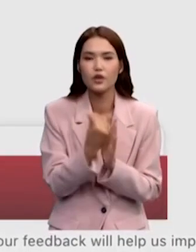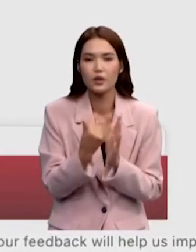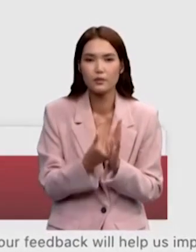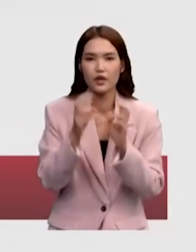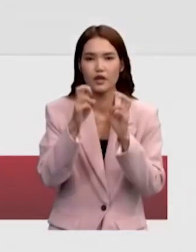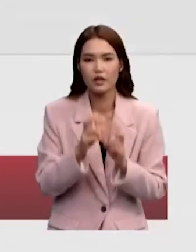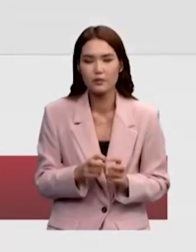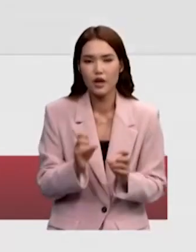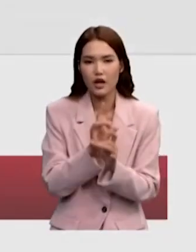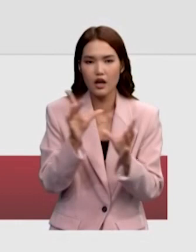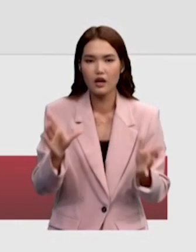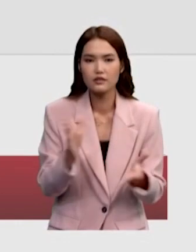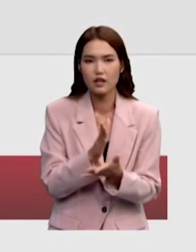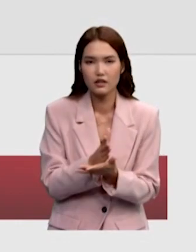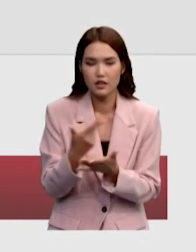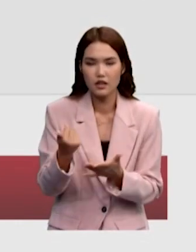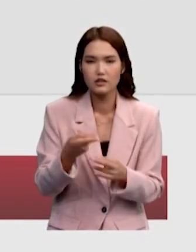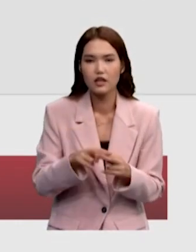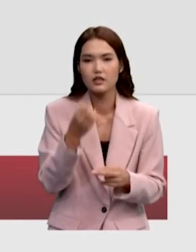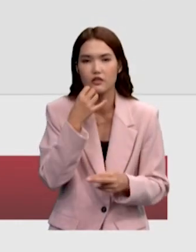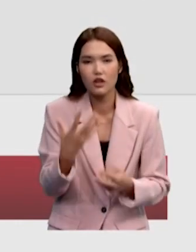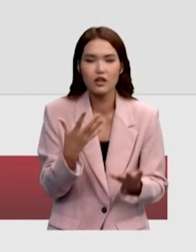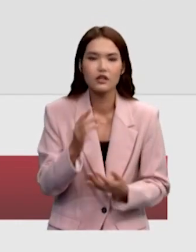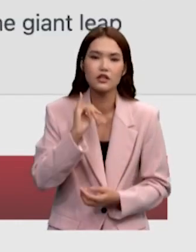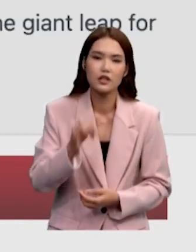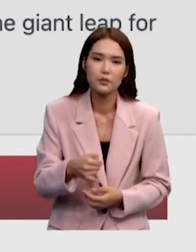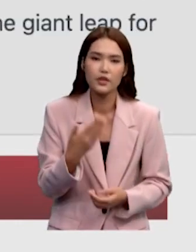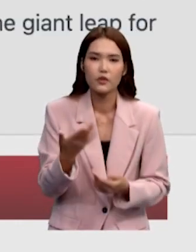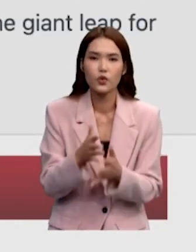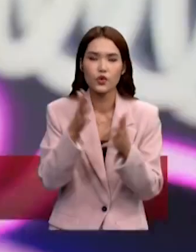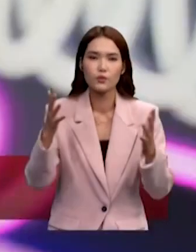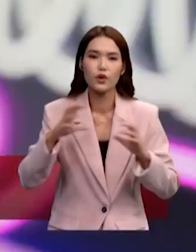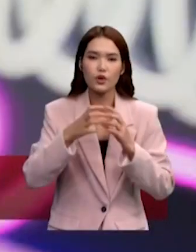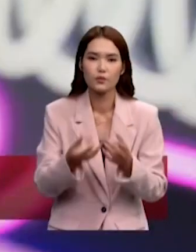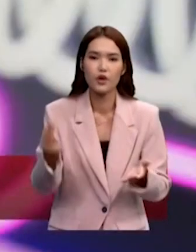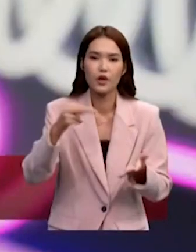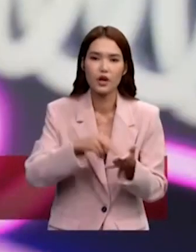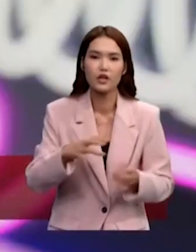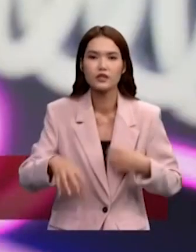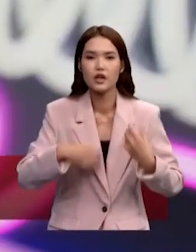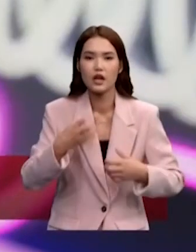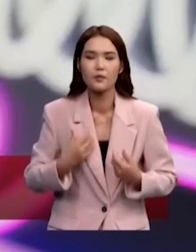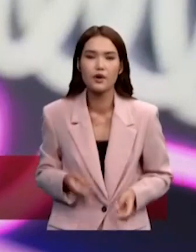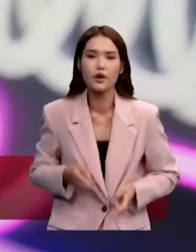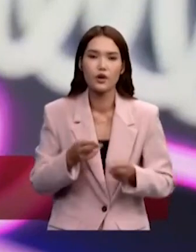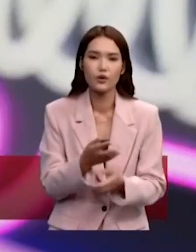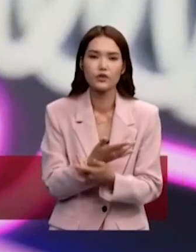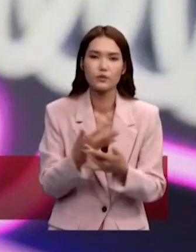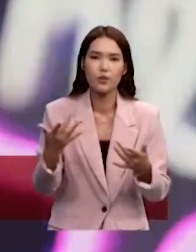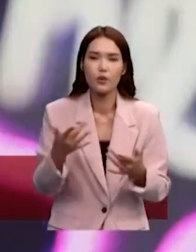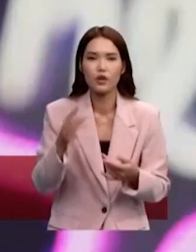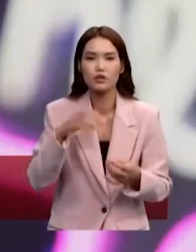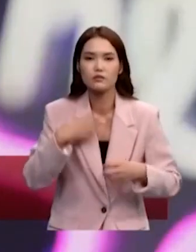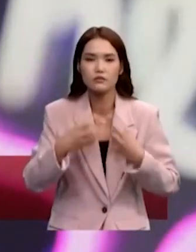проверки орфографии. Правда, трудно сказать, это хорошо или плохо, ведь большая часть мирового сообщества, опасаясь машинного разума, бьет тревогу.